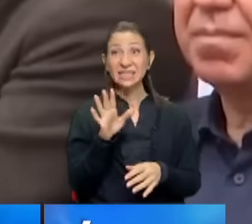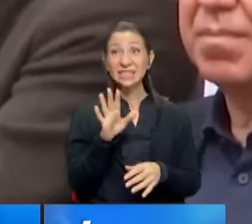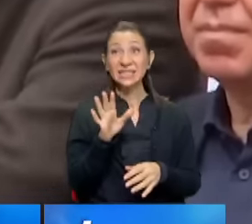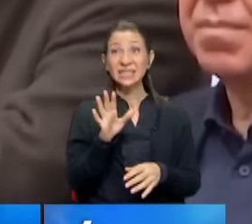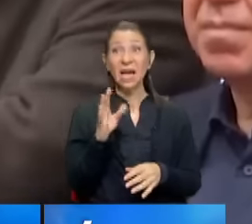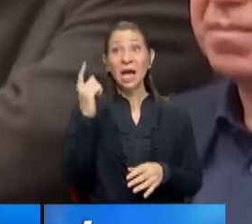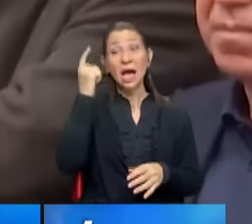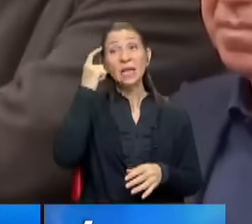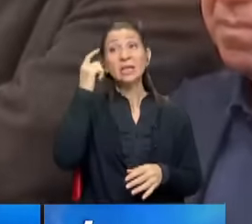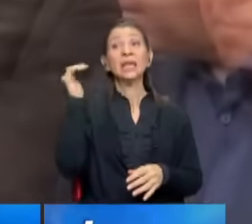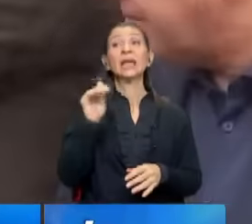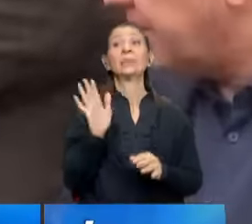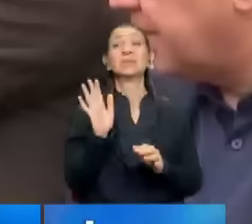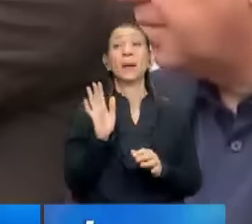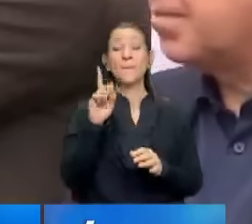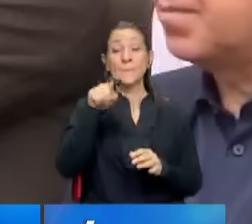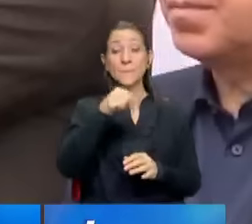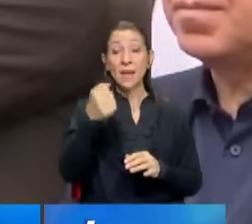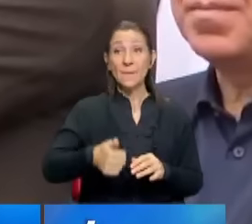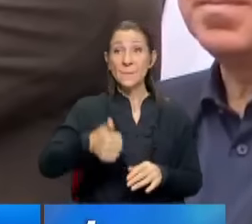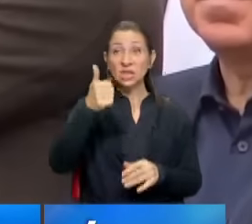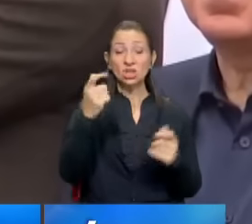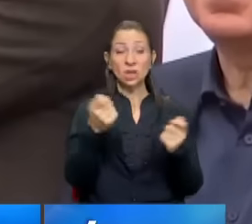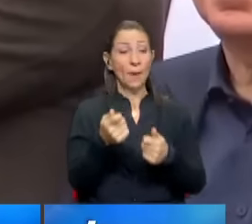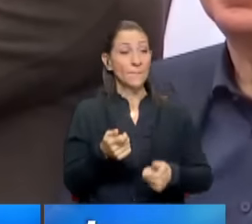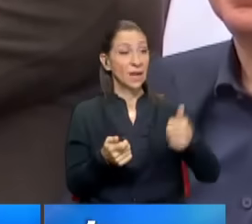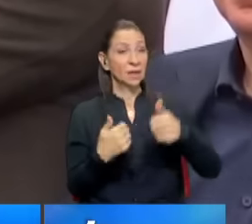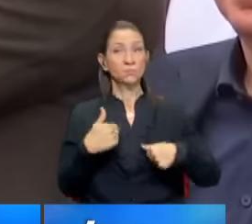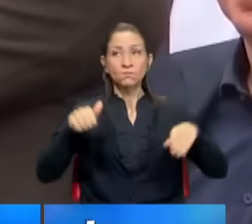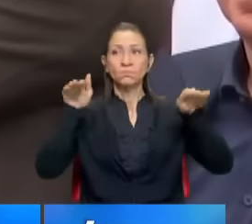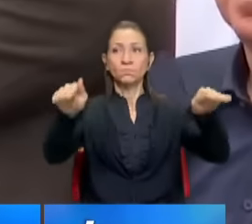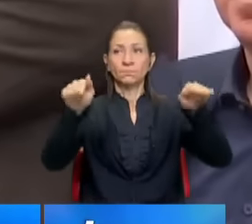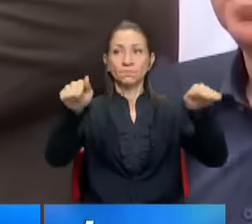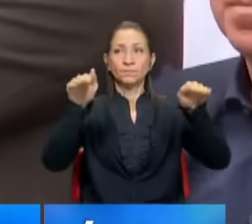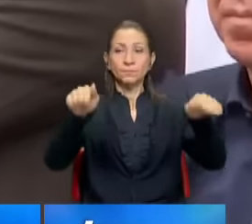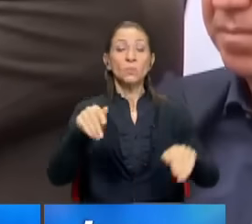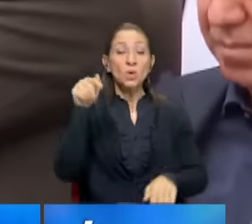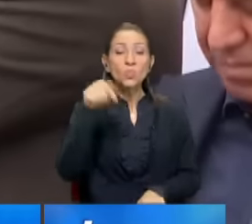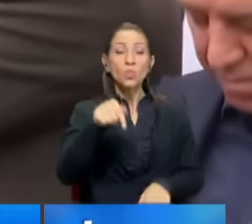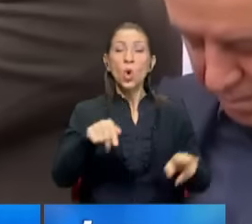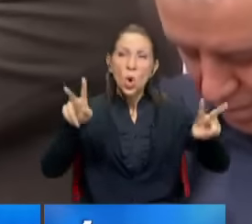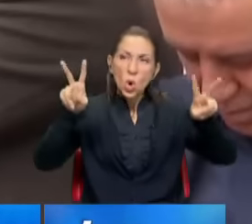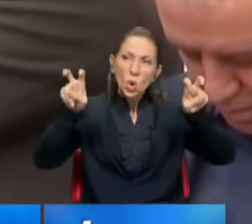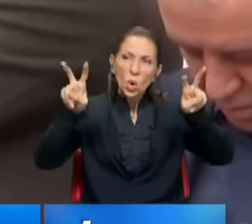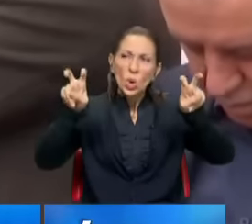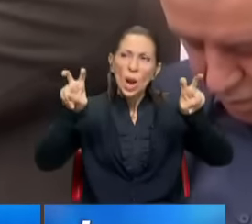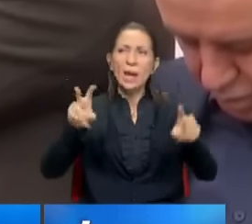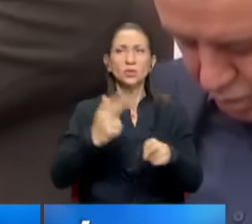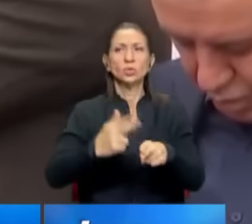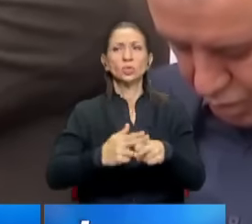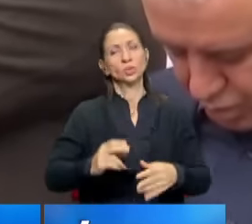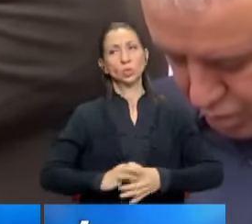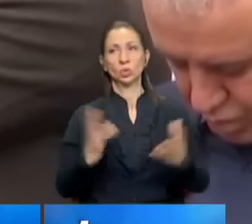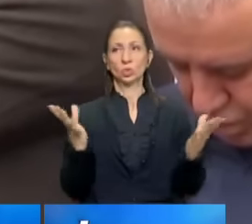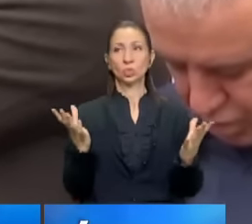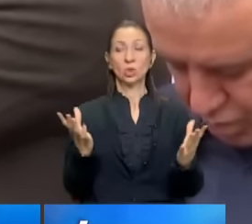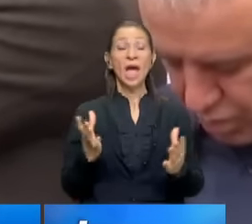sakın aklınızdan geçirmeyin. Maliye Bakanı'na da ve Çalışma Bakanı'na sesleniyorum. Bu meseleleri bir an evvel